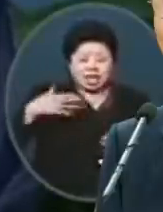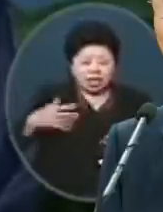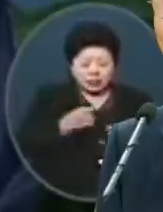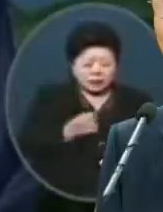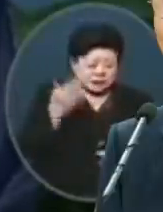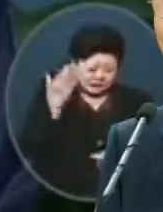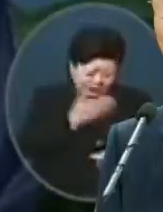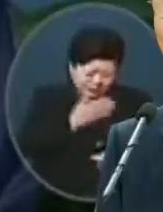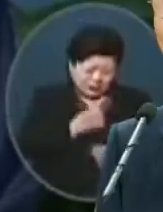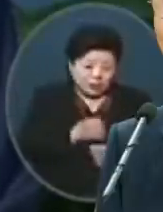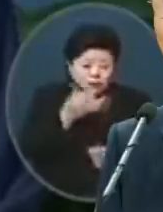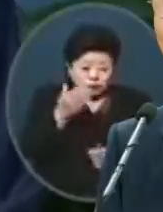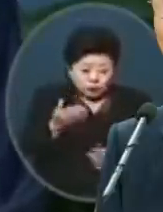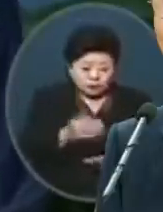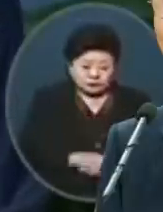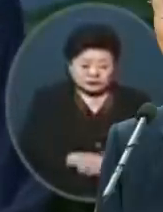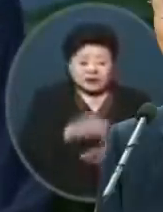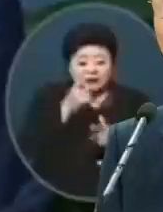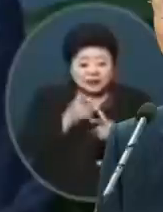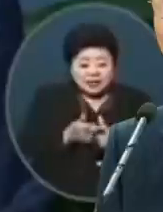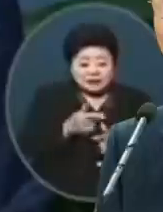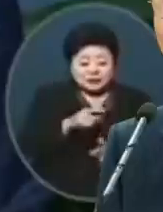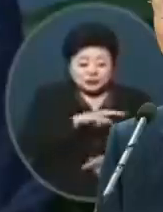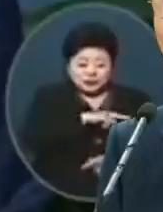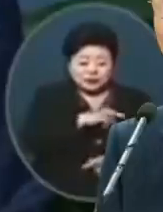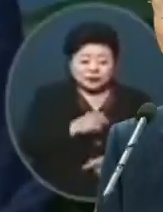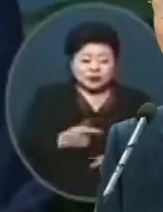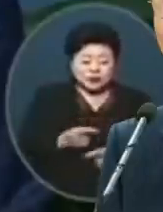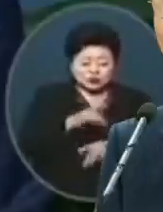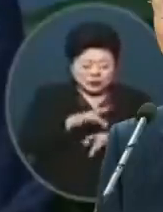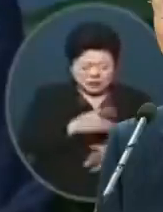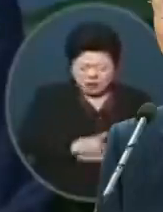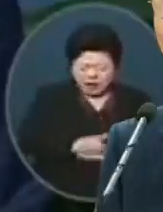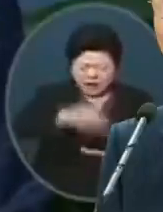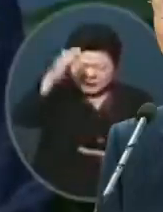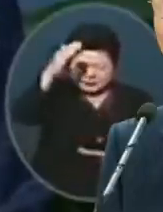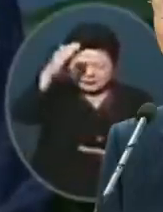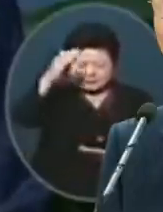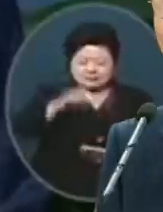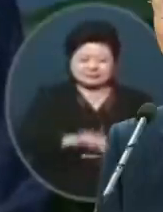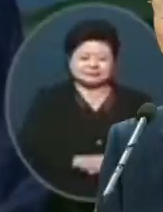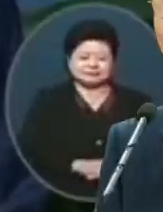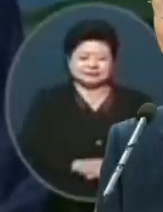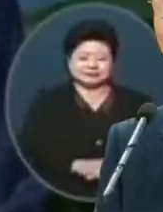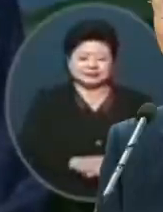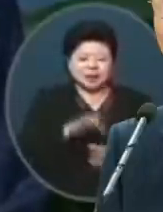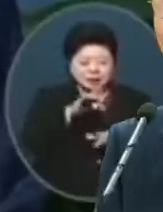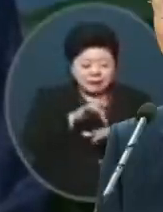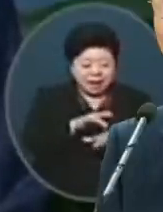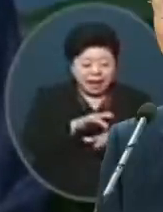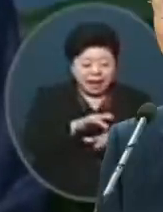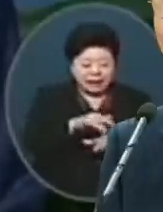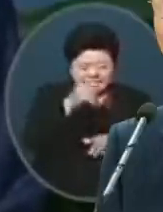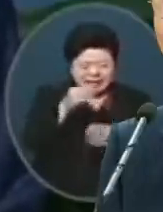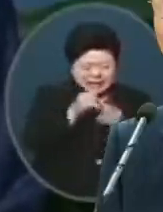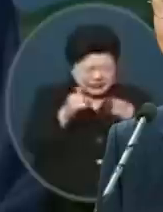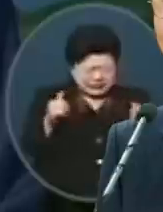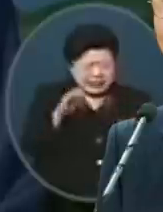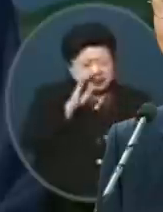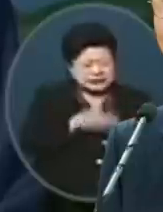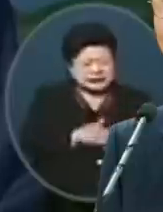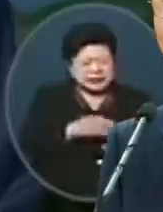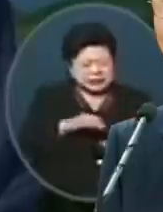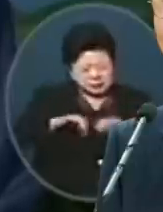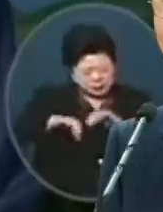사람처럼 만들어주기 때문에 예수 이름으로 이 원수 마귀야 물러가라고. 마귀는 우리 옛날 잘못을